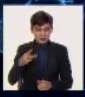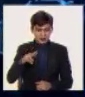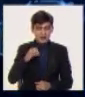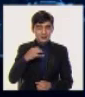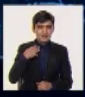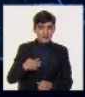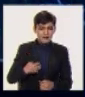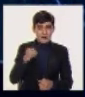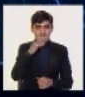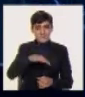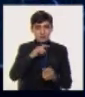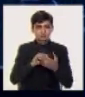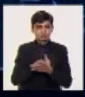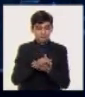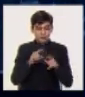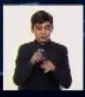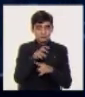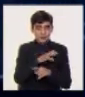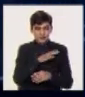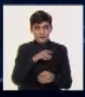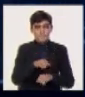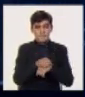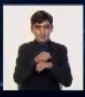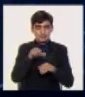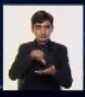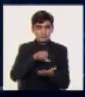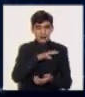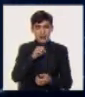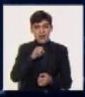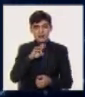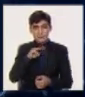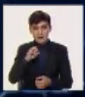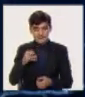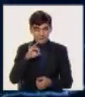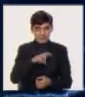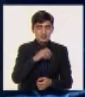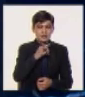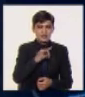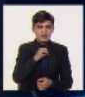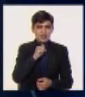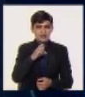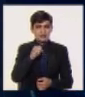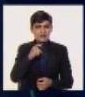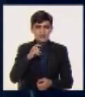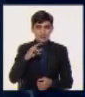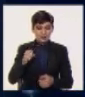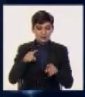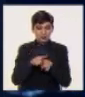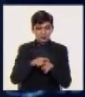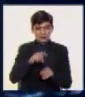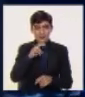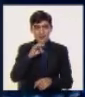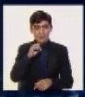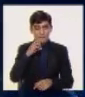зданий Евросоюза. Митинг проходил под лозунгом «За мир для Армении и Арцаха». Так называют непризнанную Нагорно-Карабахскую республику